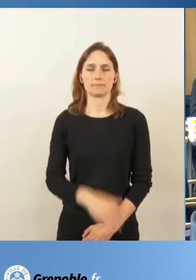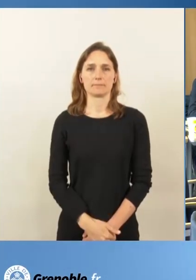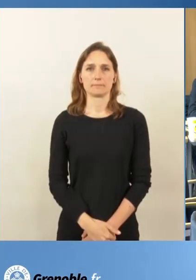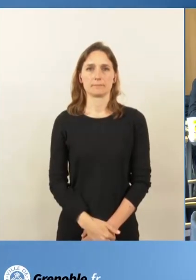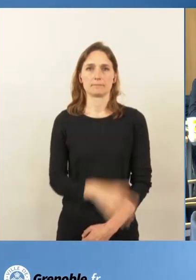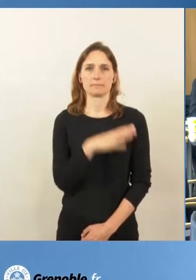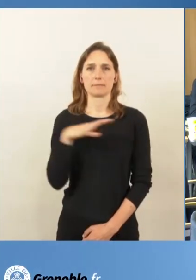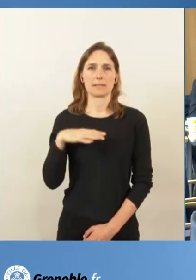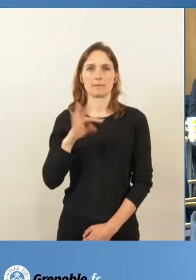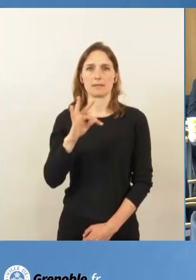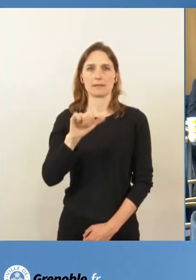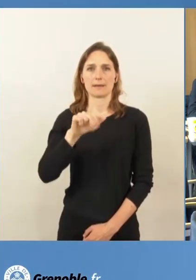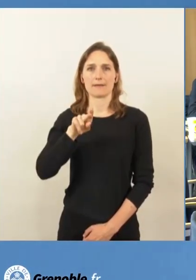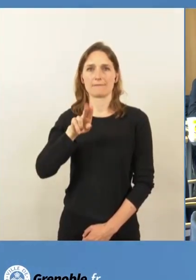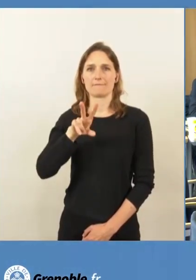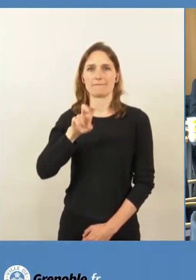mot de Tavel